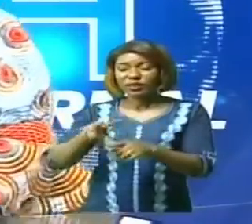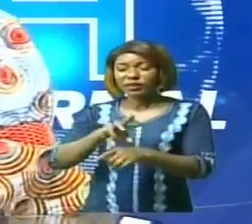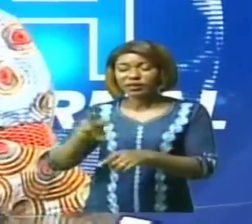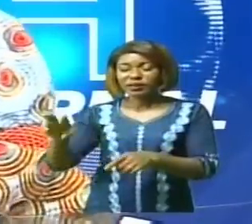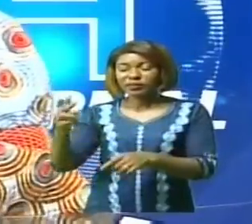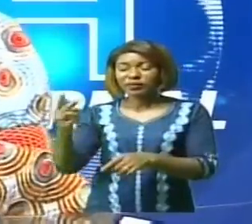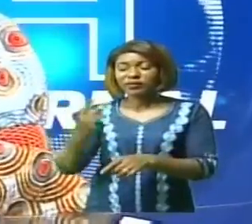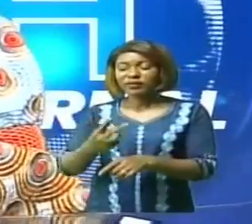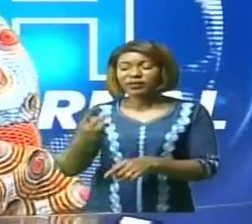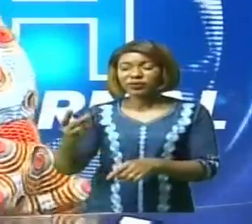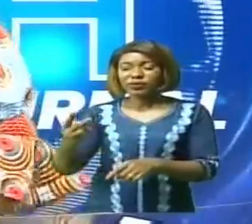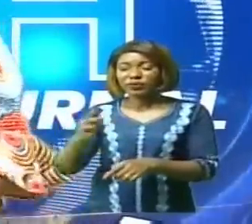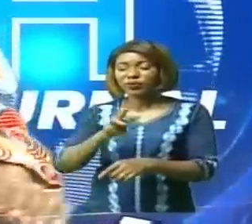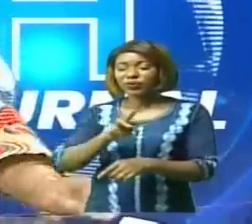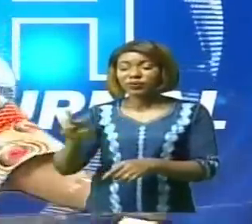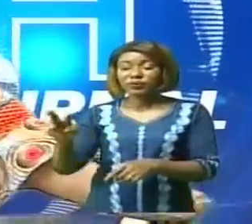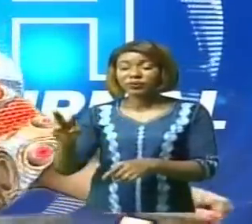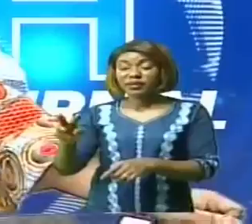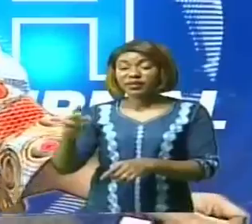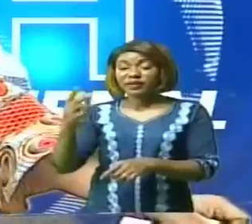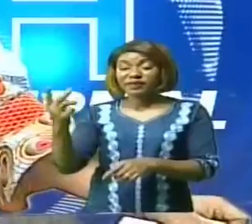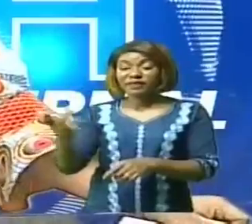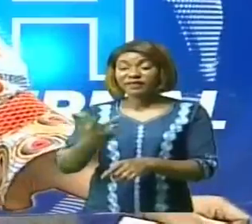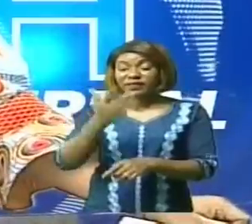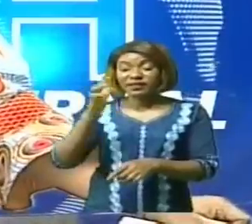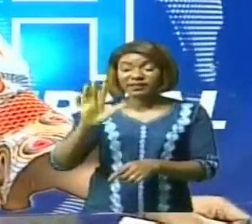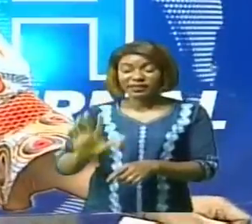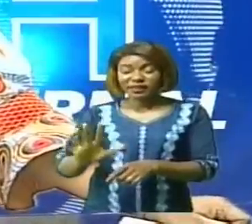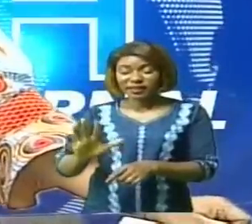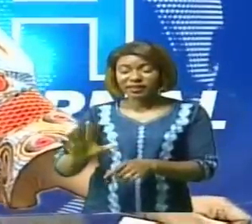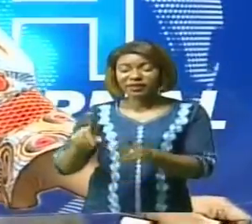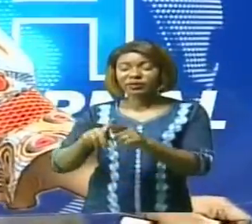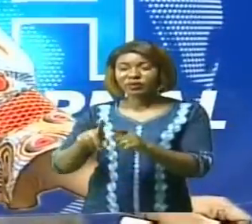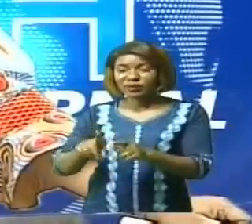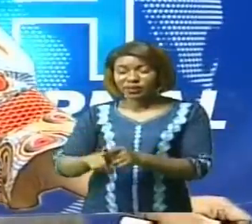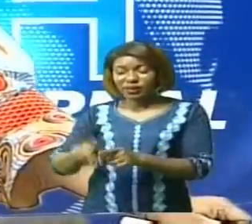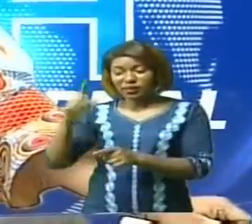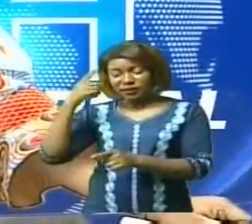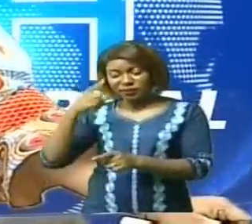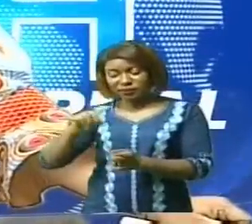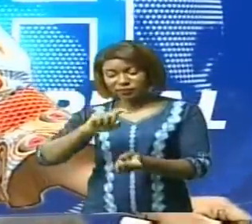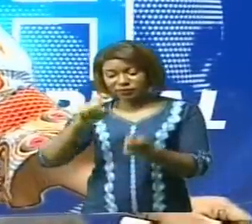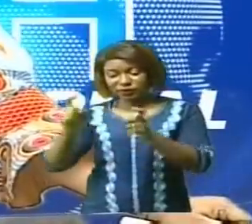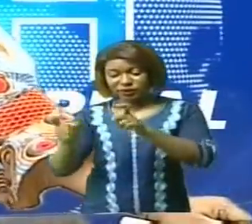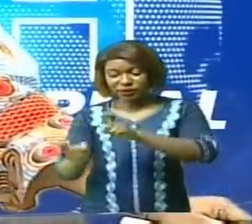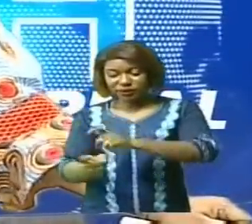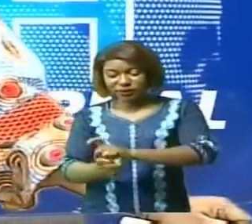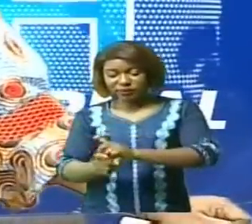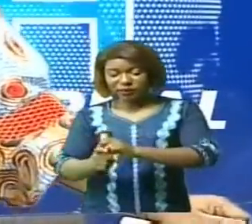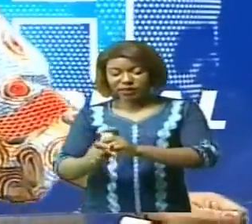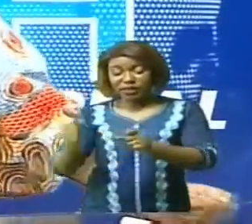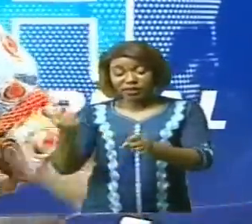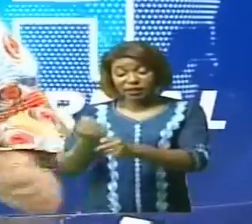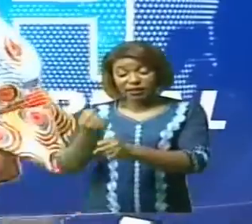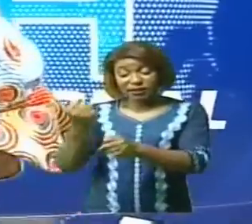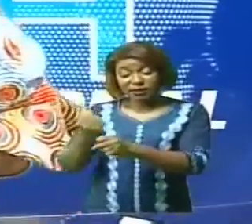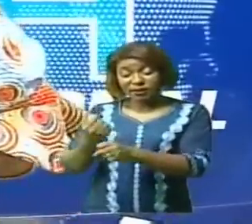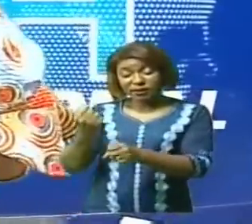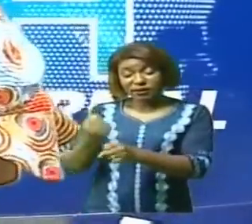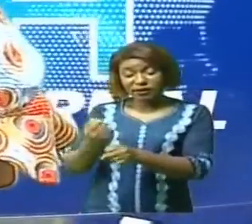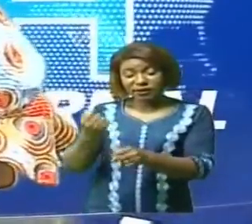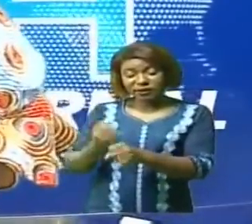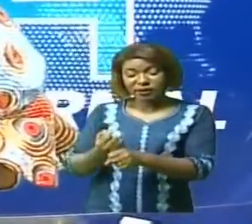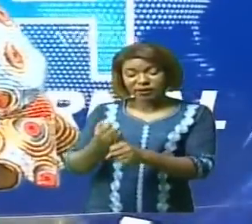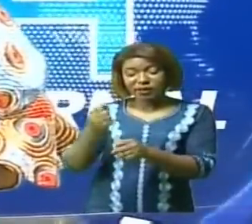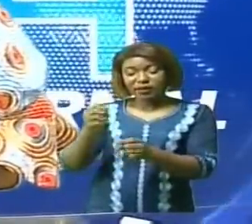2022-2025. Ce document qui prévoit plusieurs restructurations profondes pour améliorer les conditions de travail a été présenté à